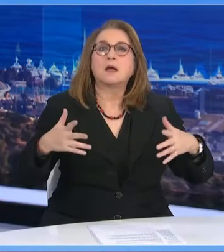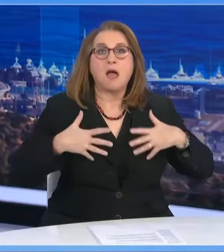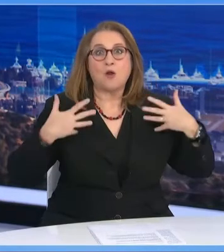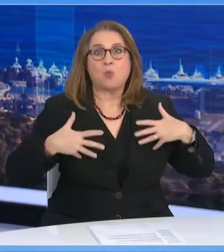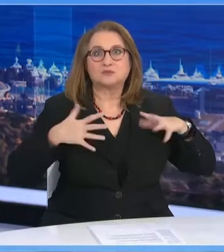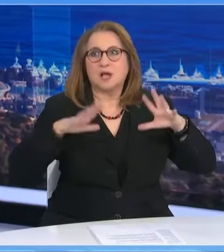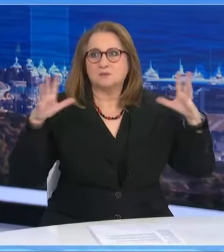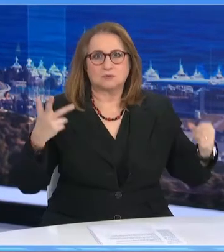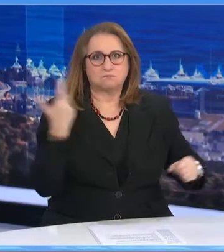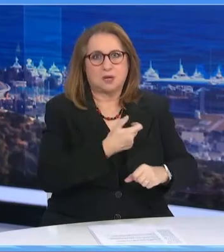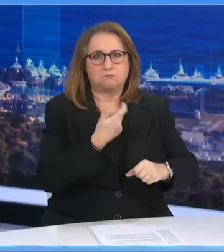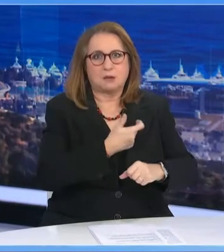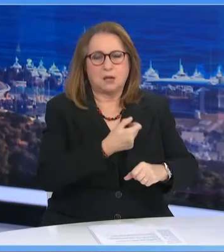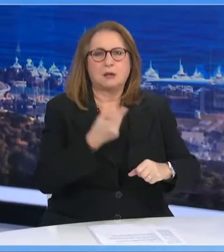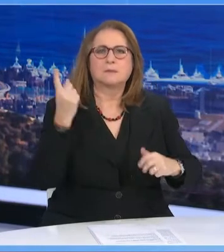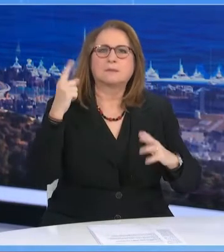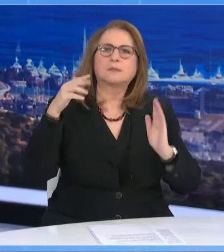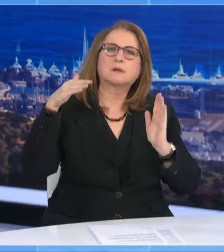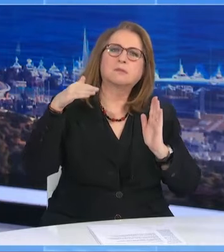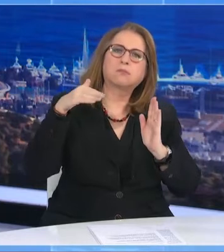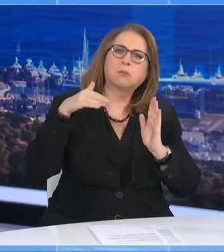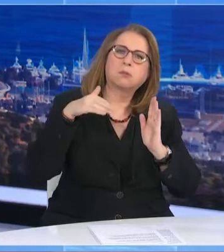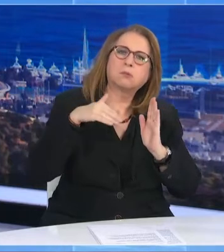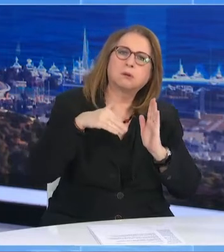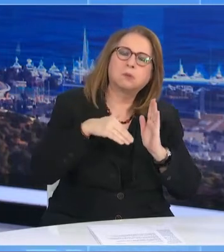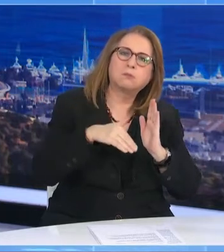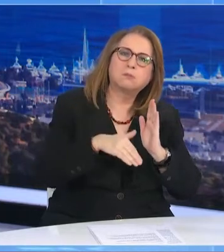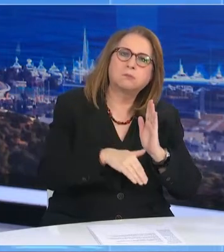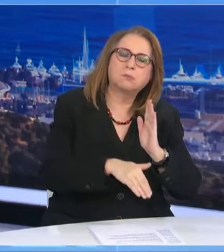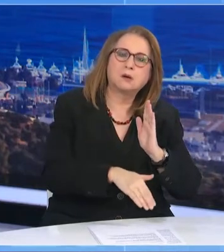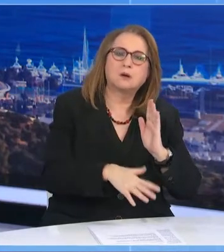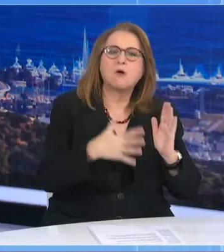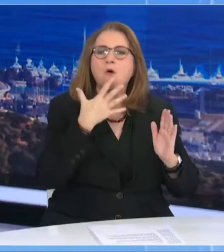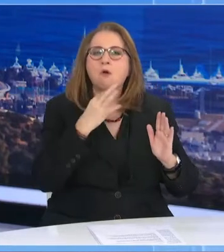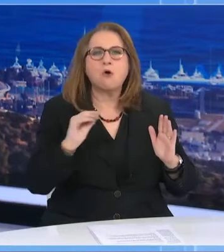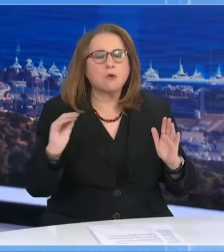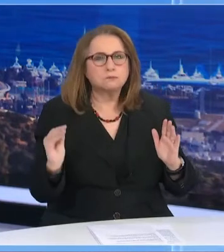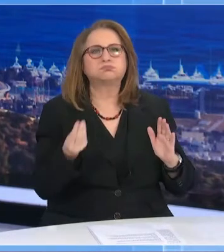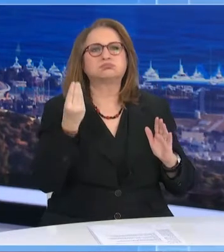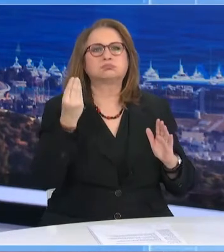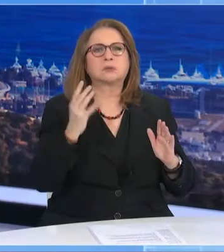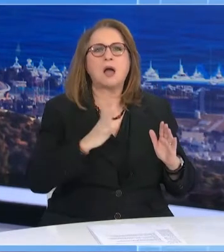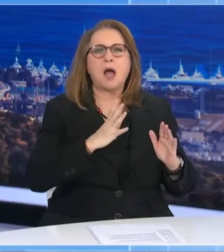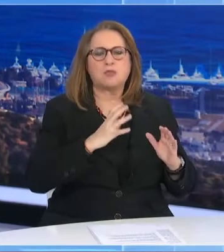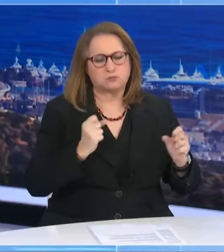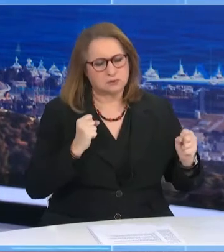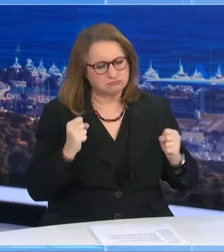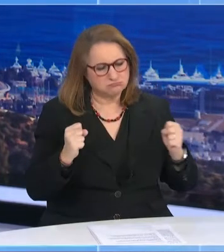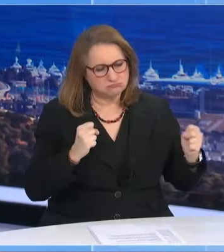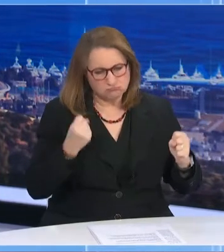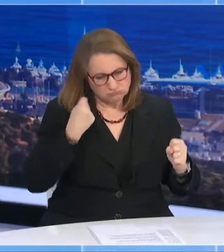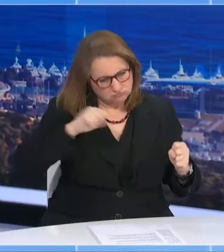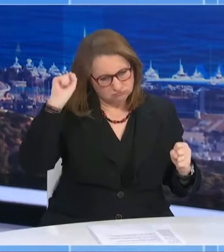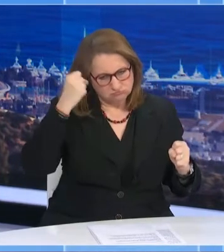χαλάρωση, κάμψη, λόγω της εμφάνισης των αναποφάσιστων, των αρνητών του